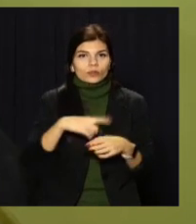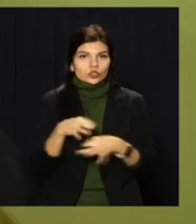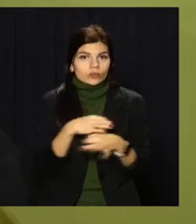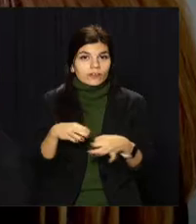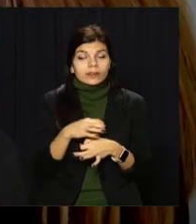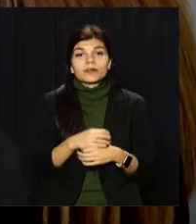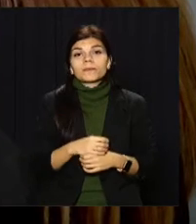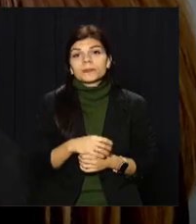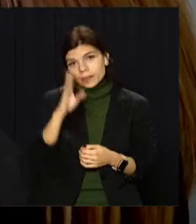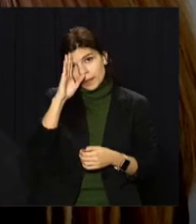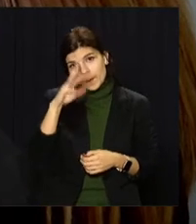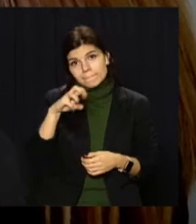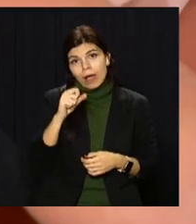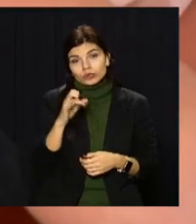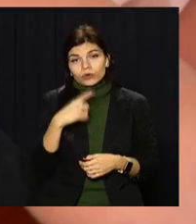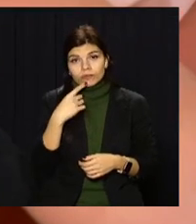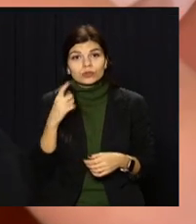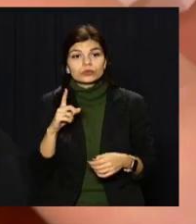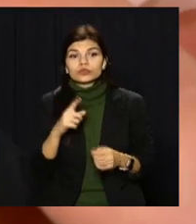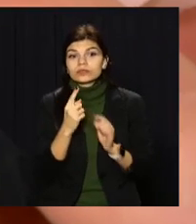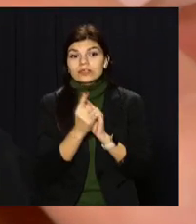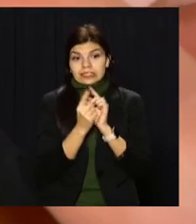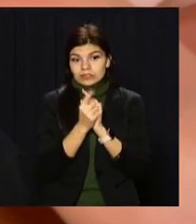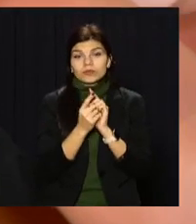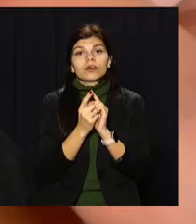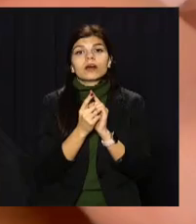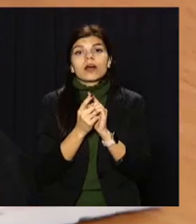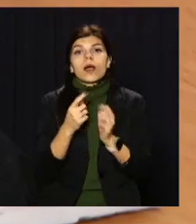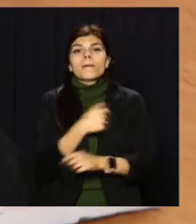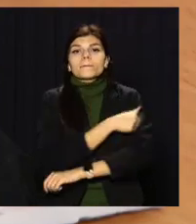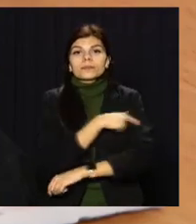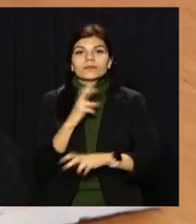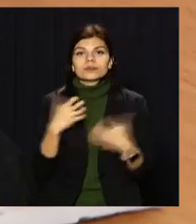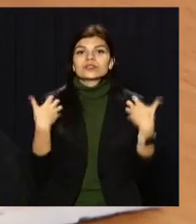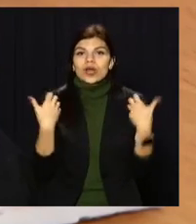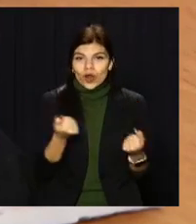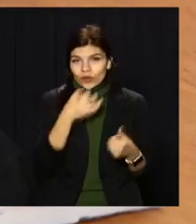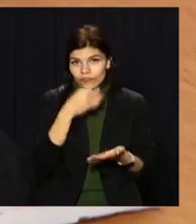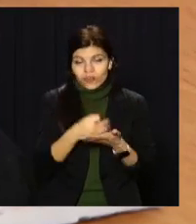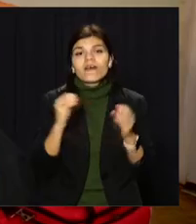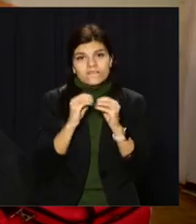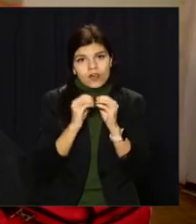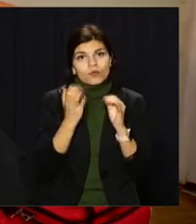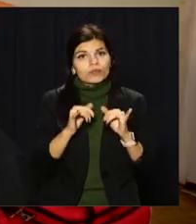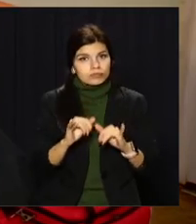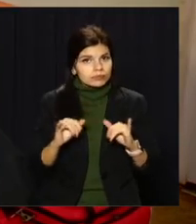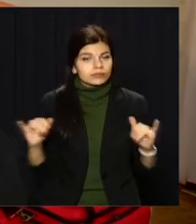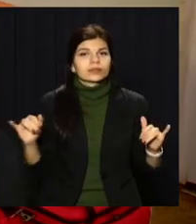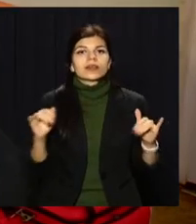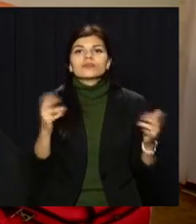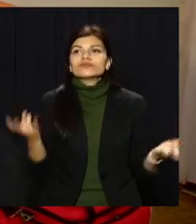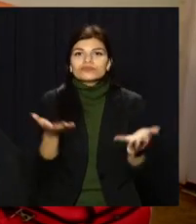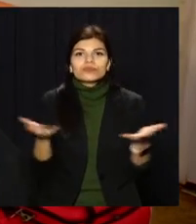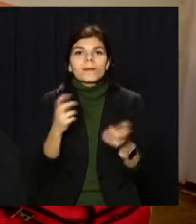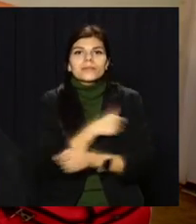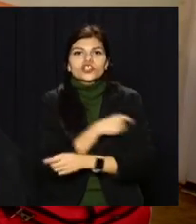зміна керівництва жодним чином не позначиться на політиці управління охорони здоров'я. Він продовжить розбудовувати сферу та впроваджувати медичну реформу.